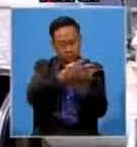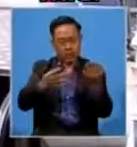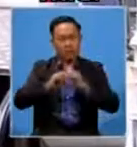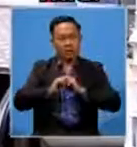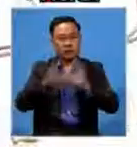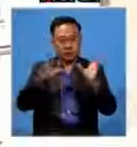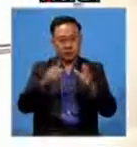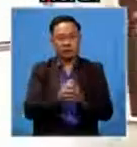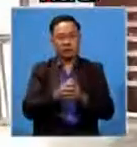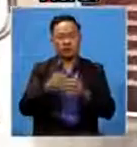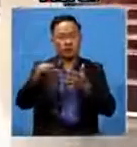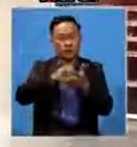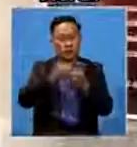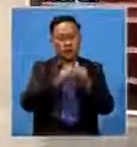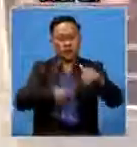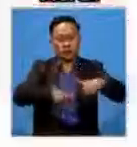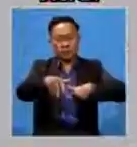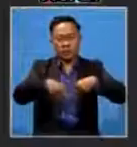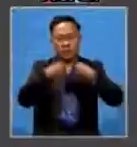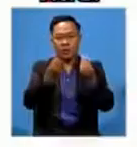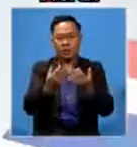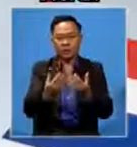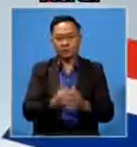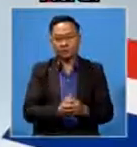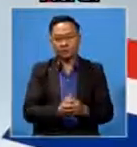วรเพื่อพี่น้องประชาชน